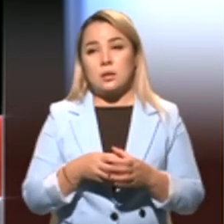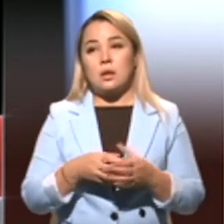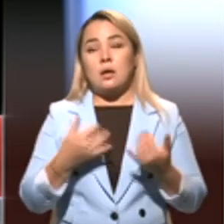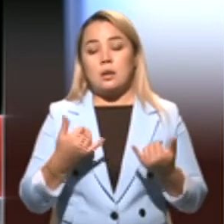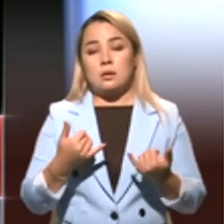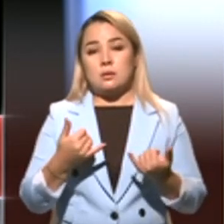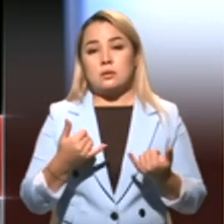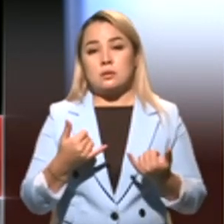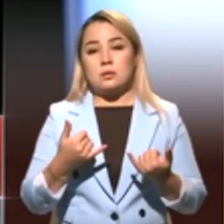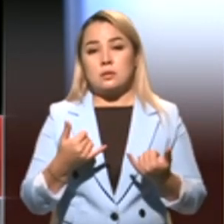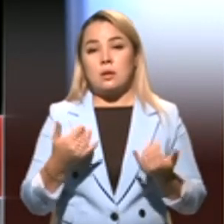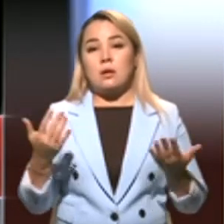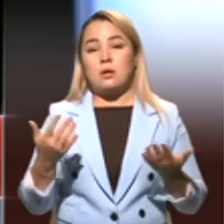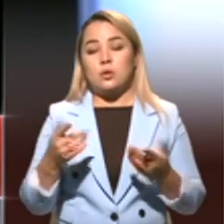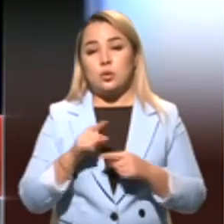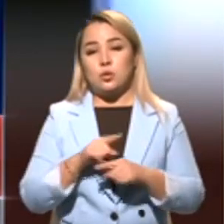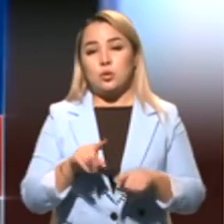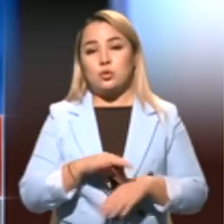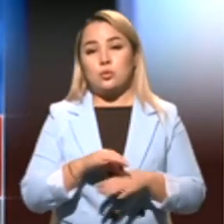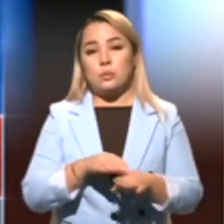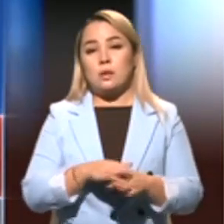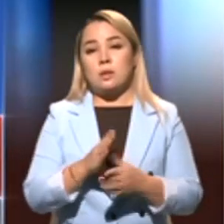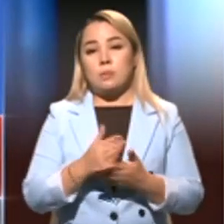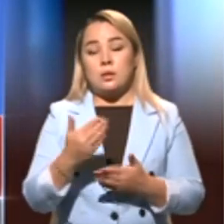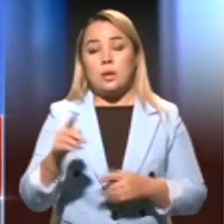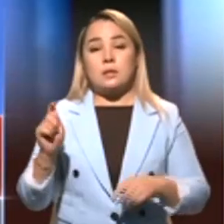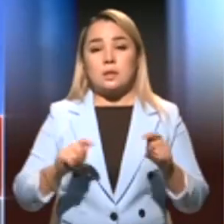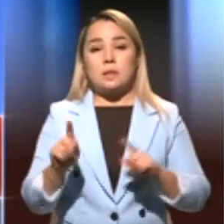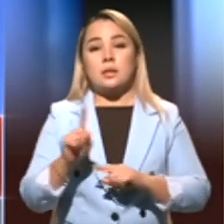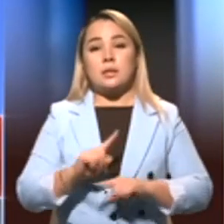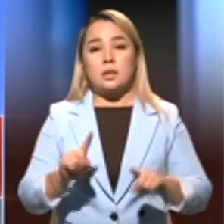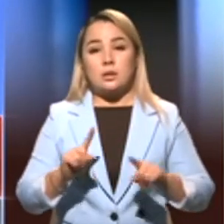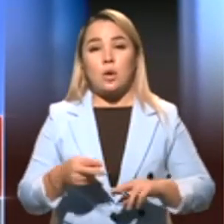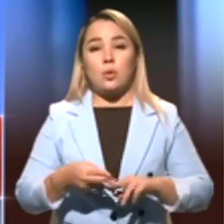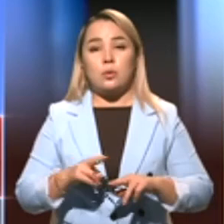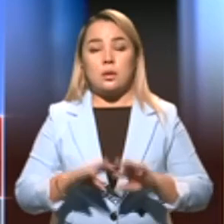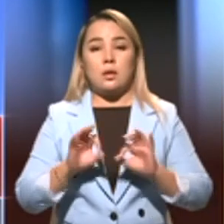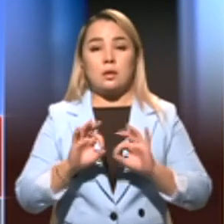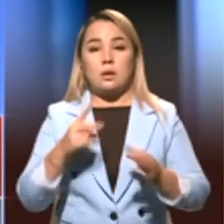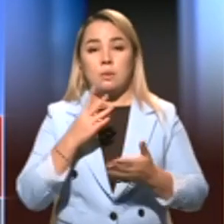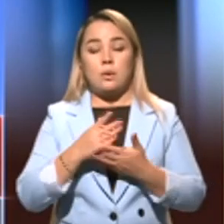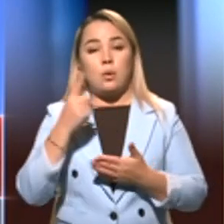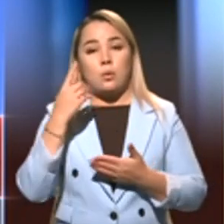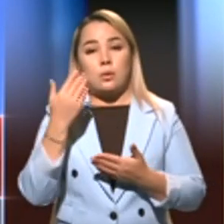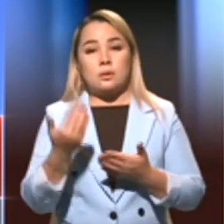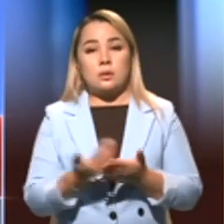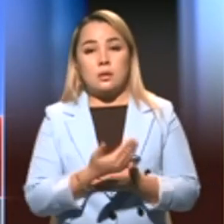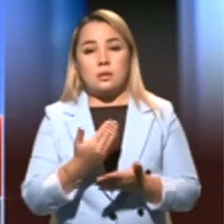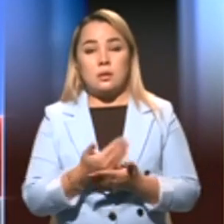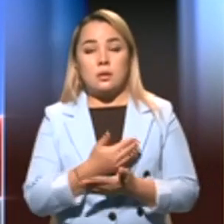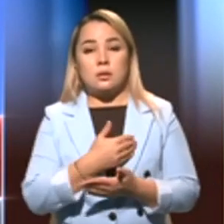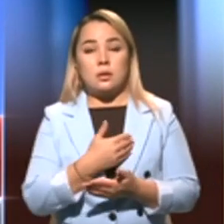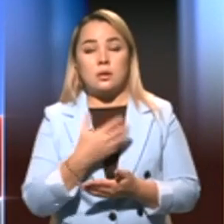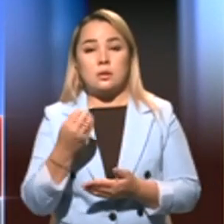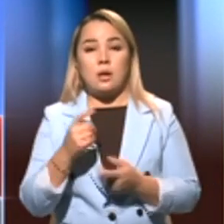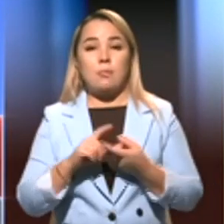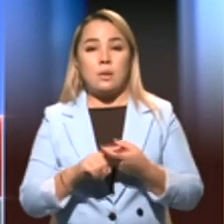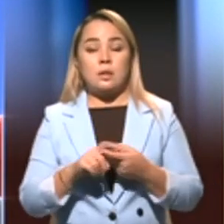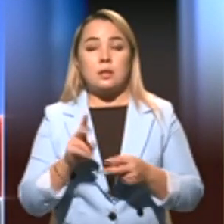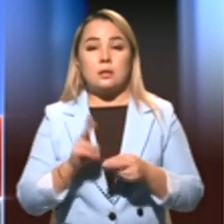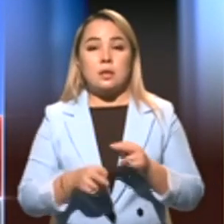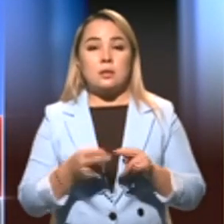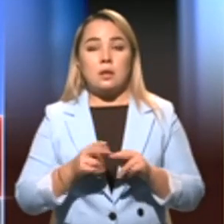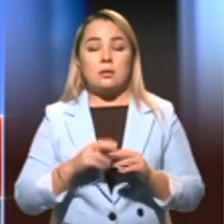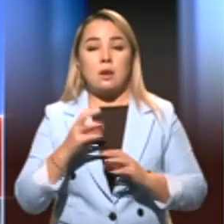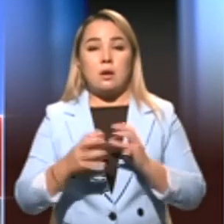қазіргі қандай үндеуі бар деген сияқты. Бұл съездің ерекшелігі де сол болып отыр, мана айтылып отыр ойлар. Сол жерде айта кететін тағы да пандемиядан кейінгі